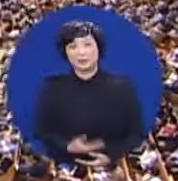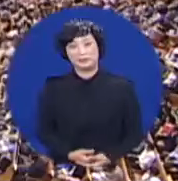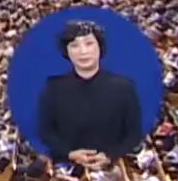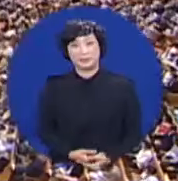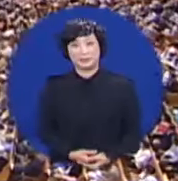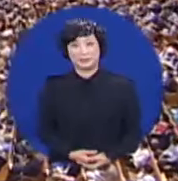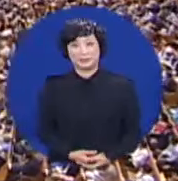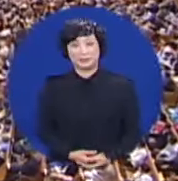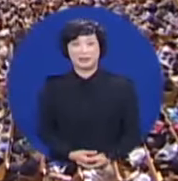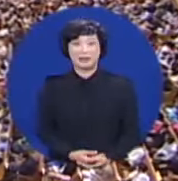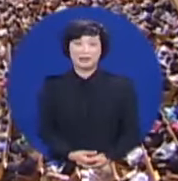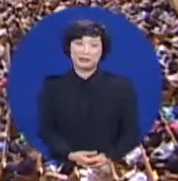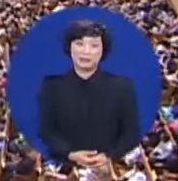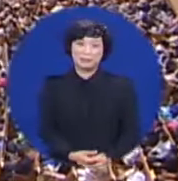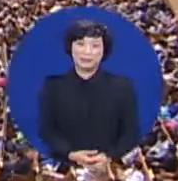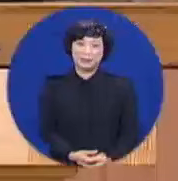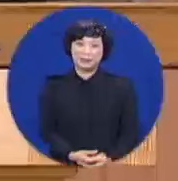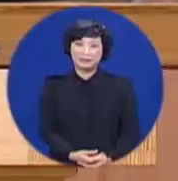하시더라.